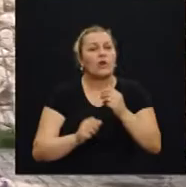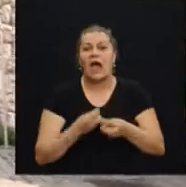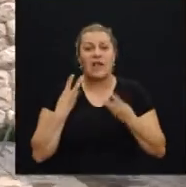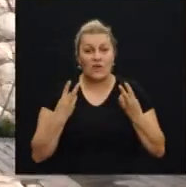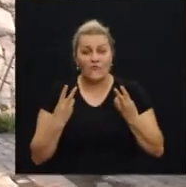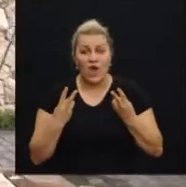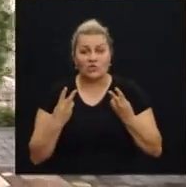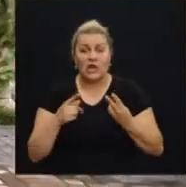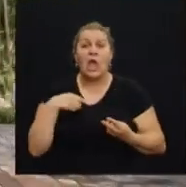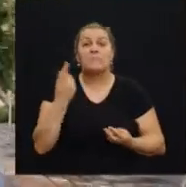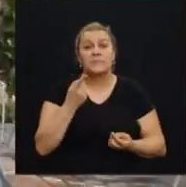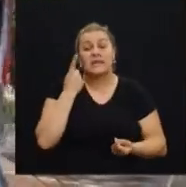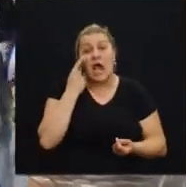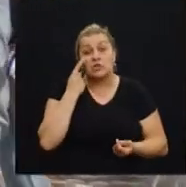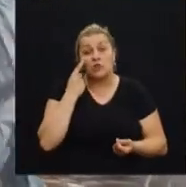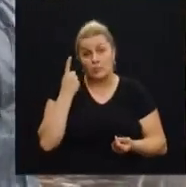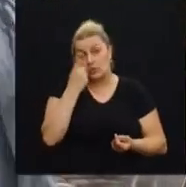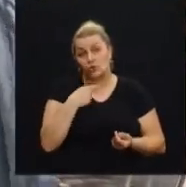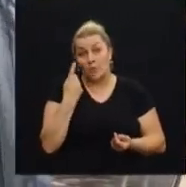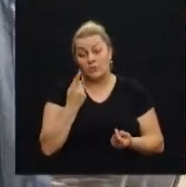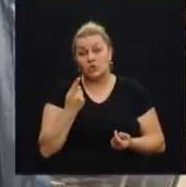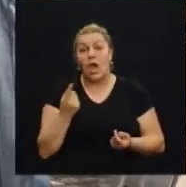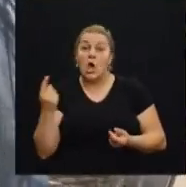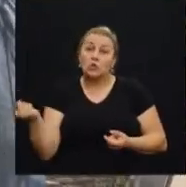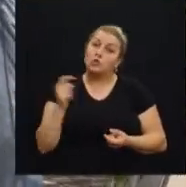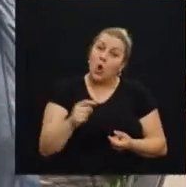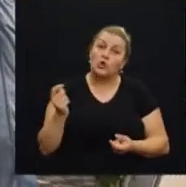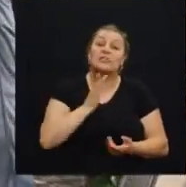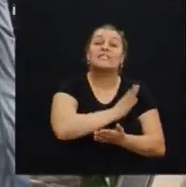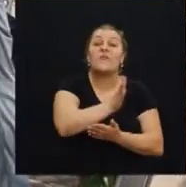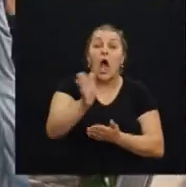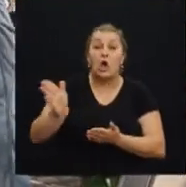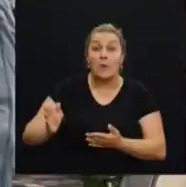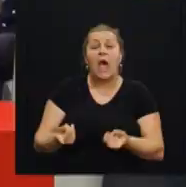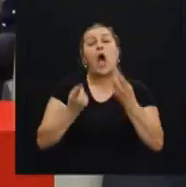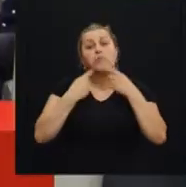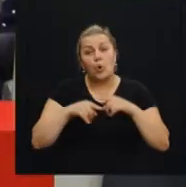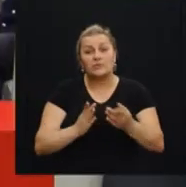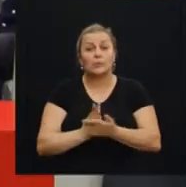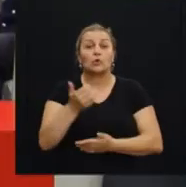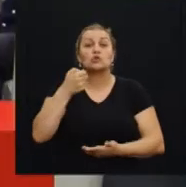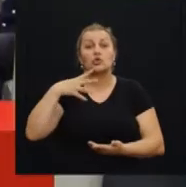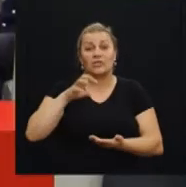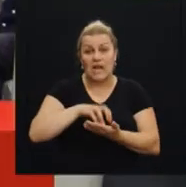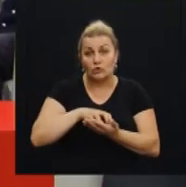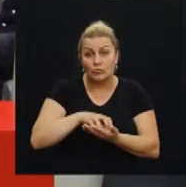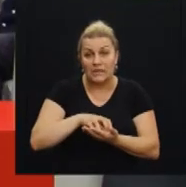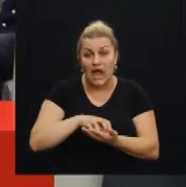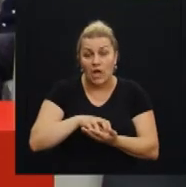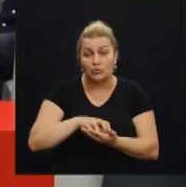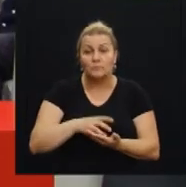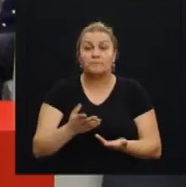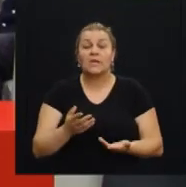mi nastojimo, mi iz Omiša, nastojimo doći svakomu, a naročito kroz 114. brigadu.